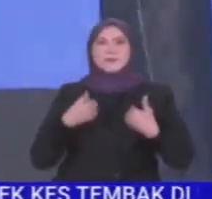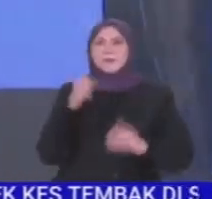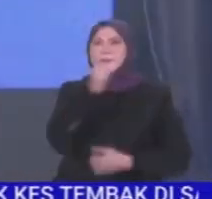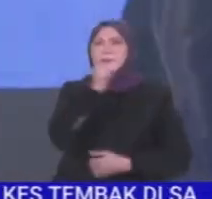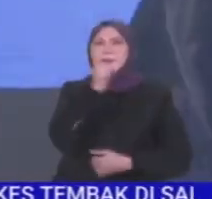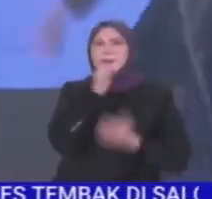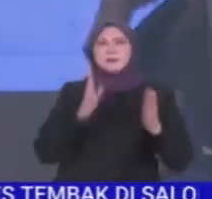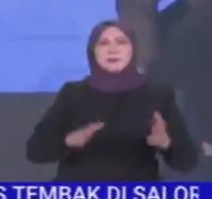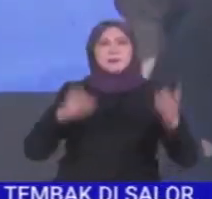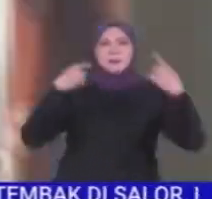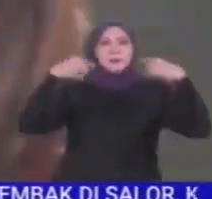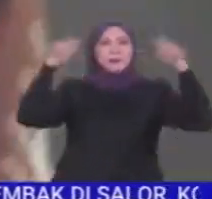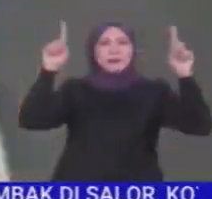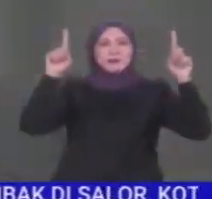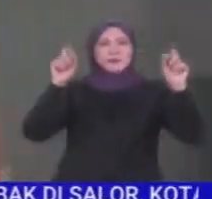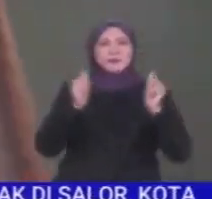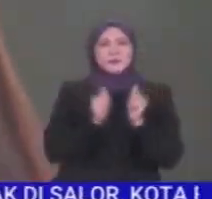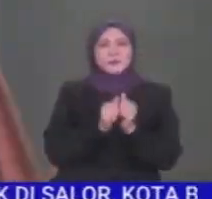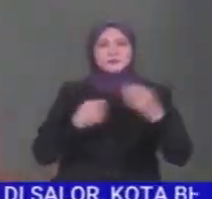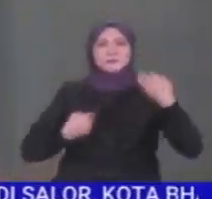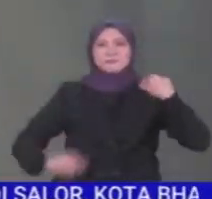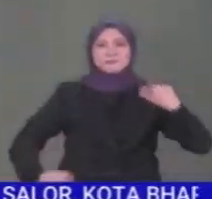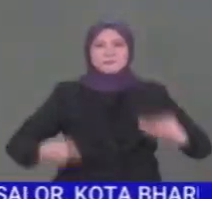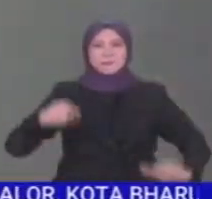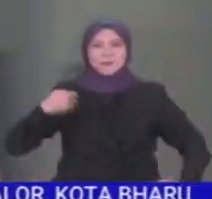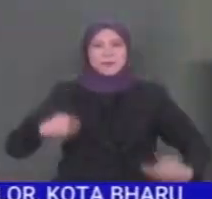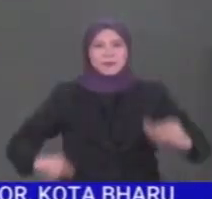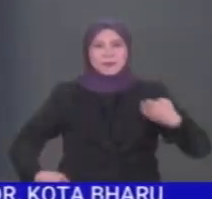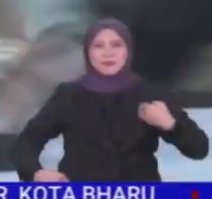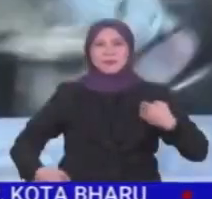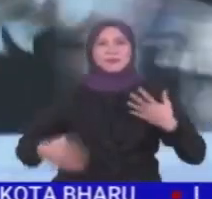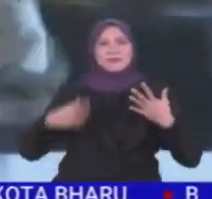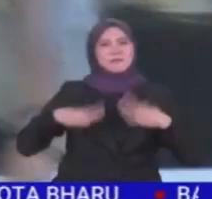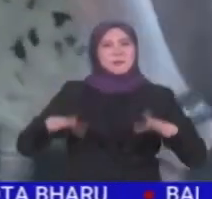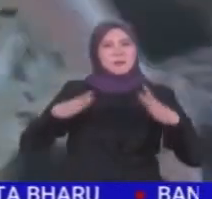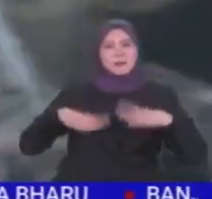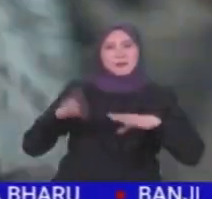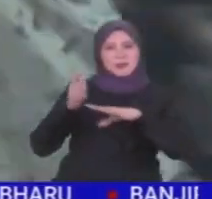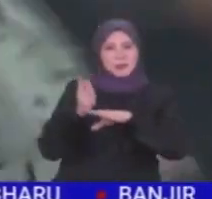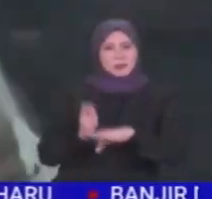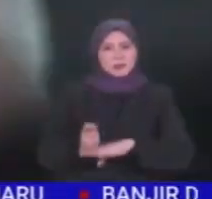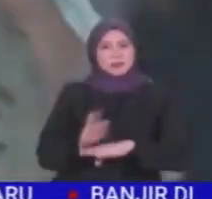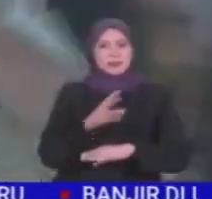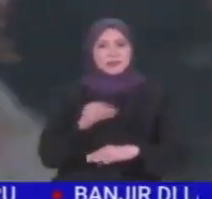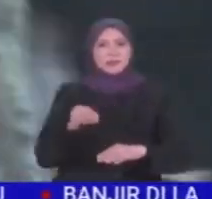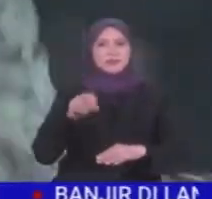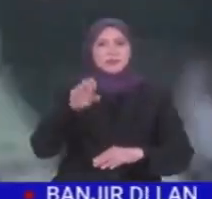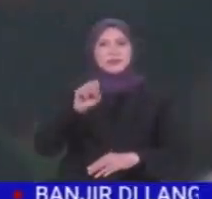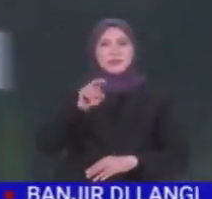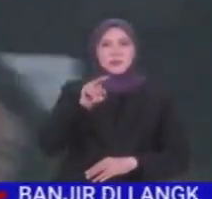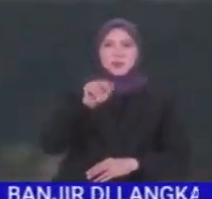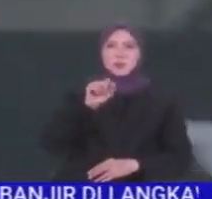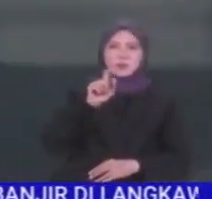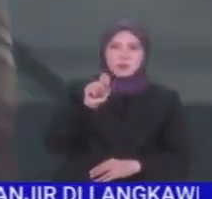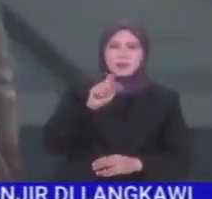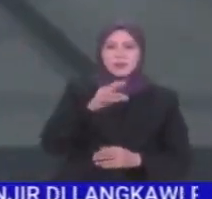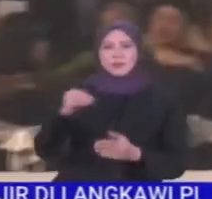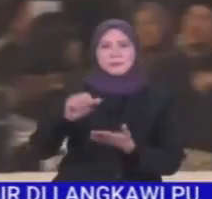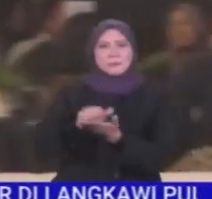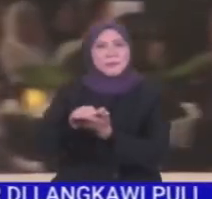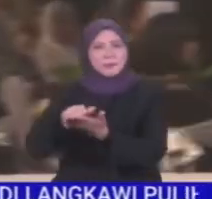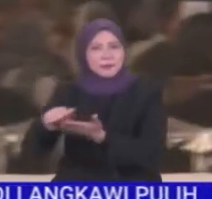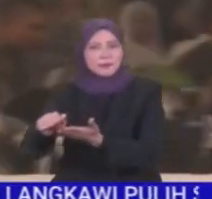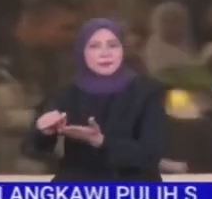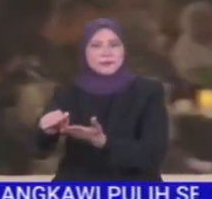penyanyi popular tempatan dengan pertunjukan fesyen berasaskan tekstil tradisional merangkumi songket, batik dan tenun.